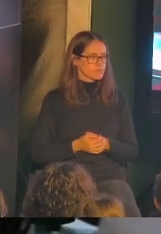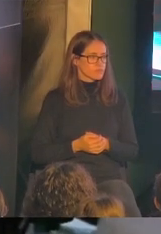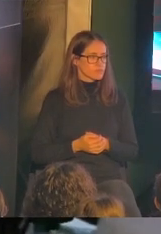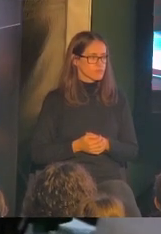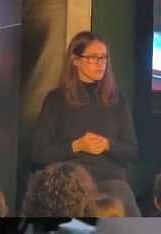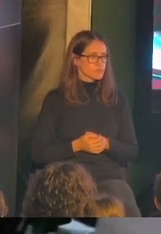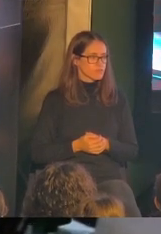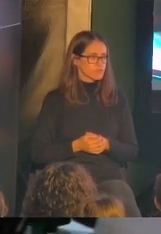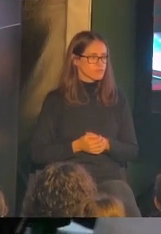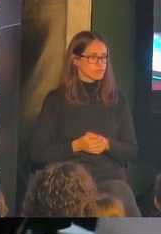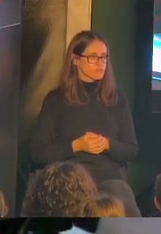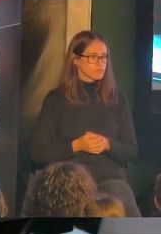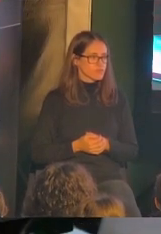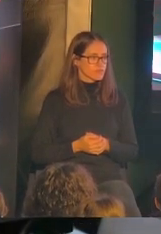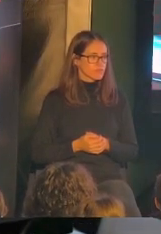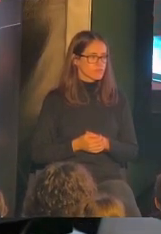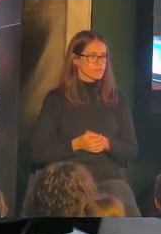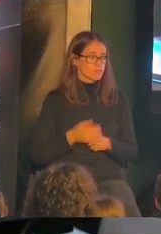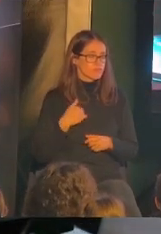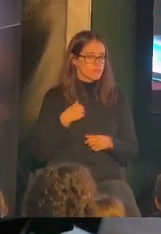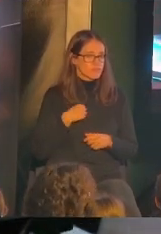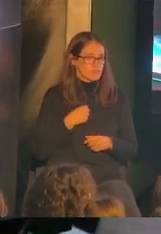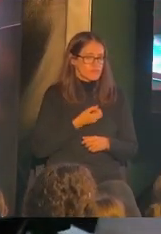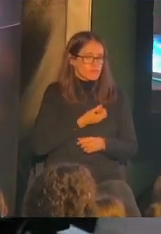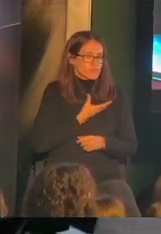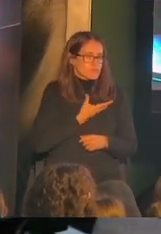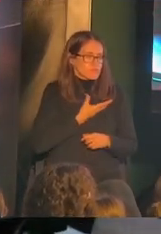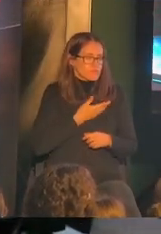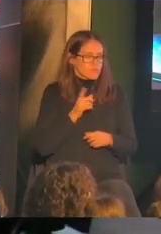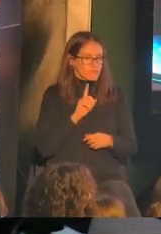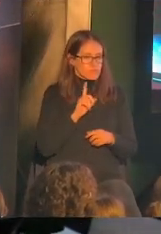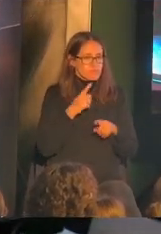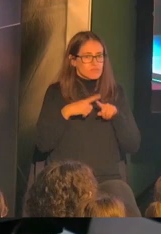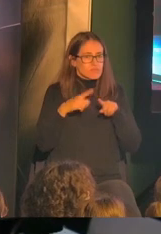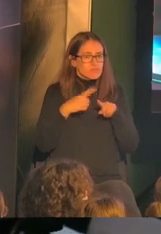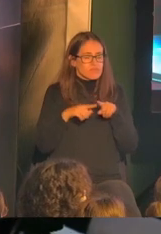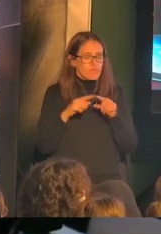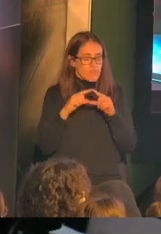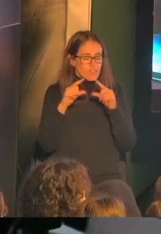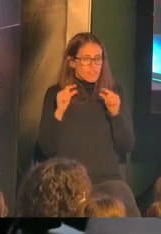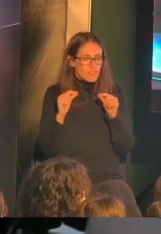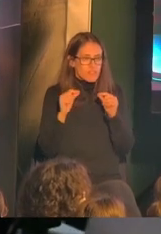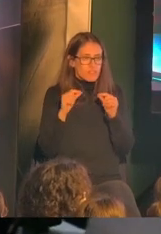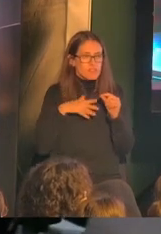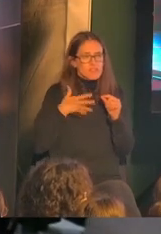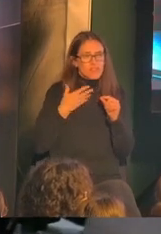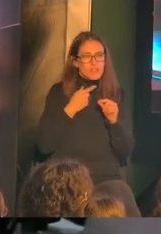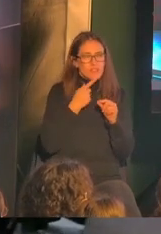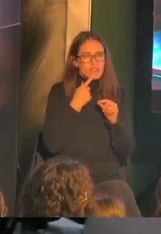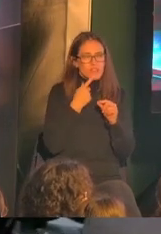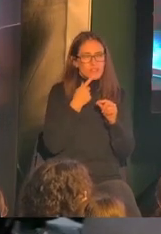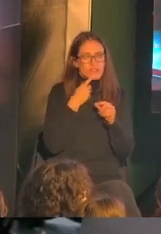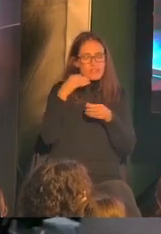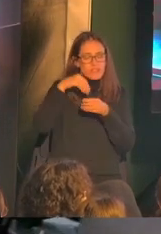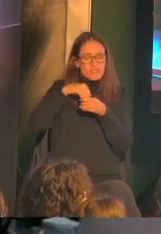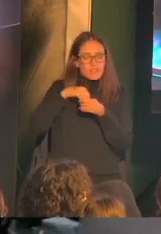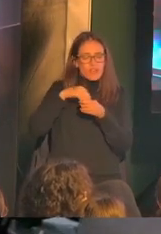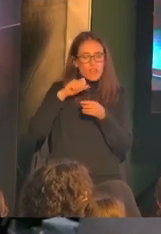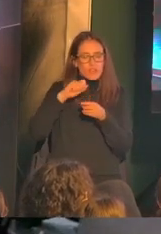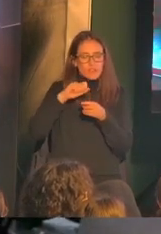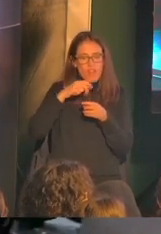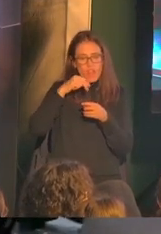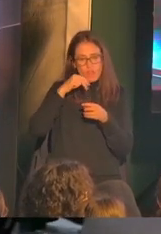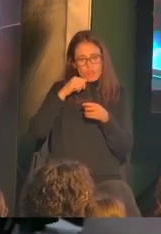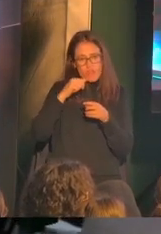Aquí, vale. No sóc molt fanàtic del dàtil, per què? Perquè al final el dàtil podríem dir que el contingut en sucre és al voltant